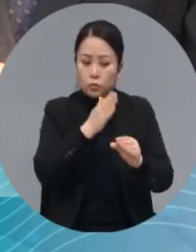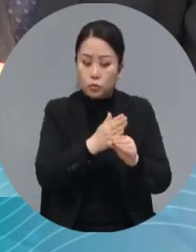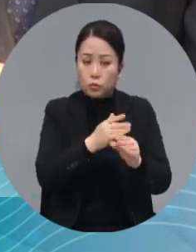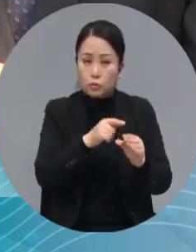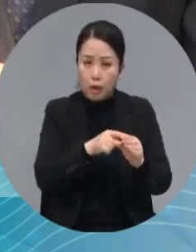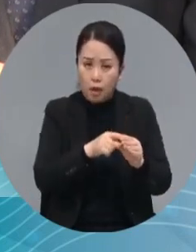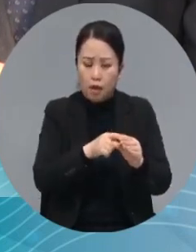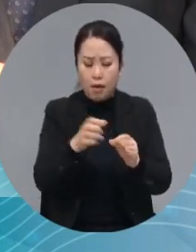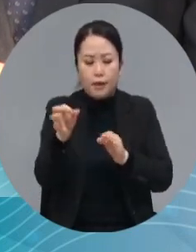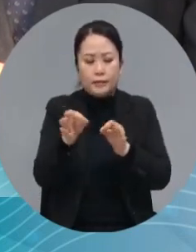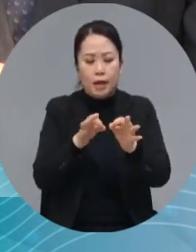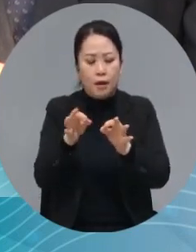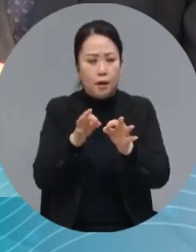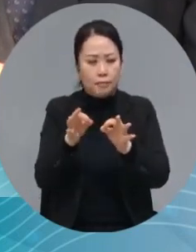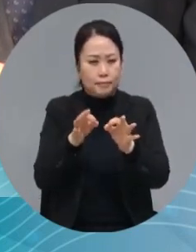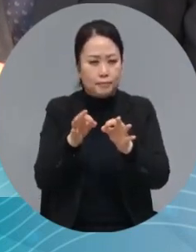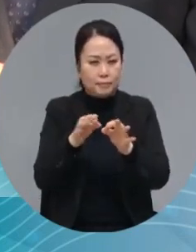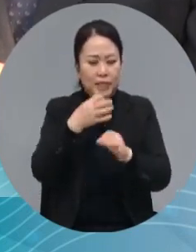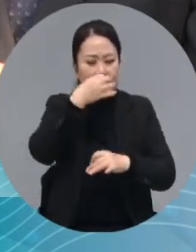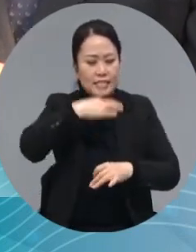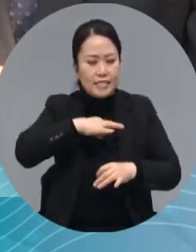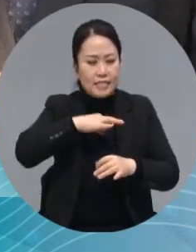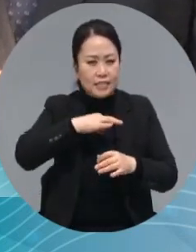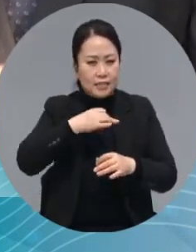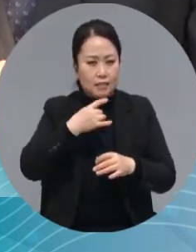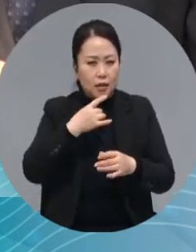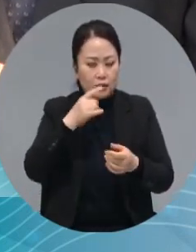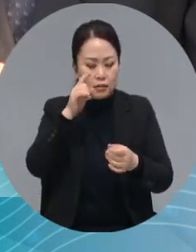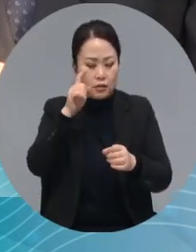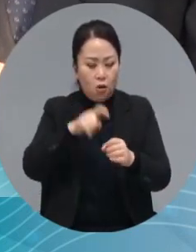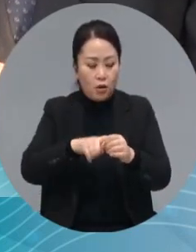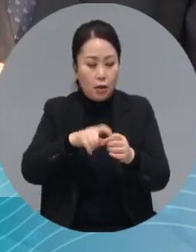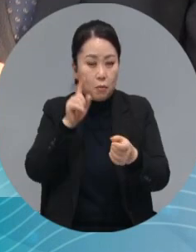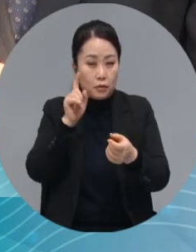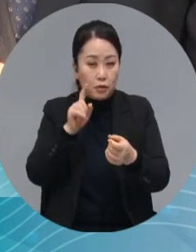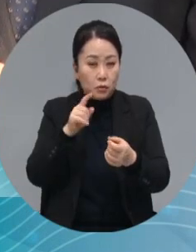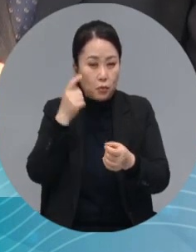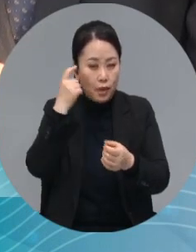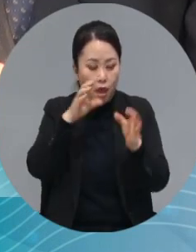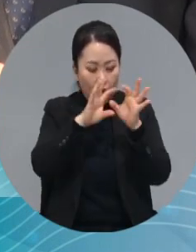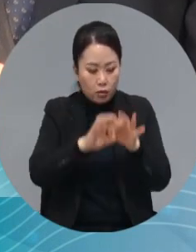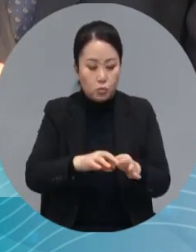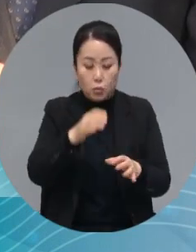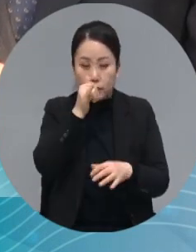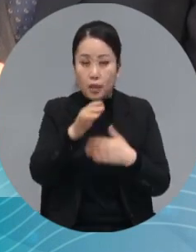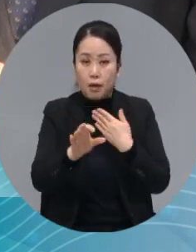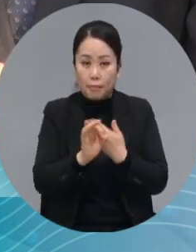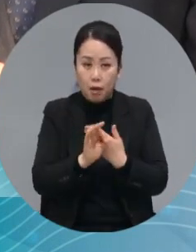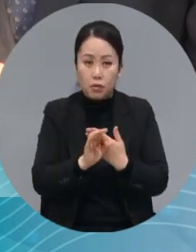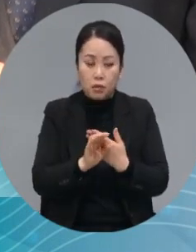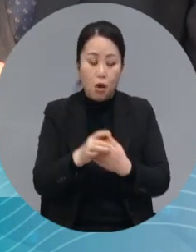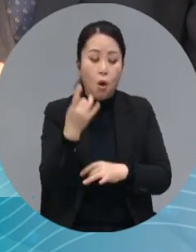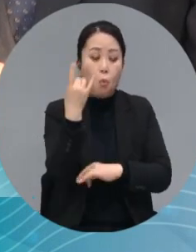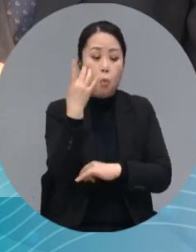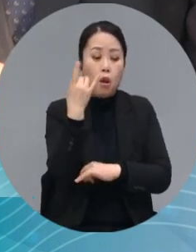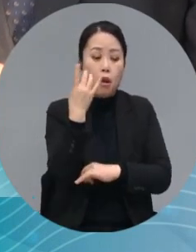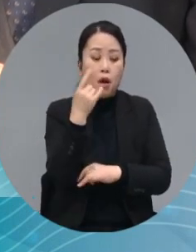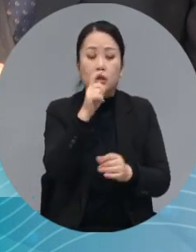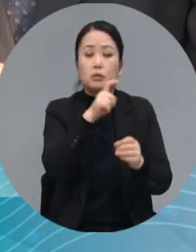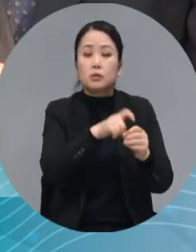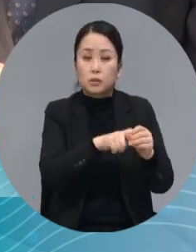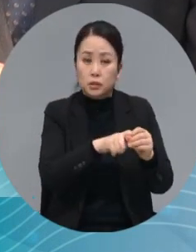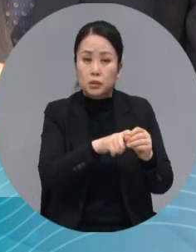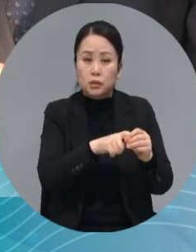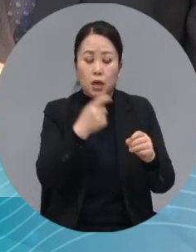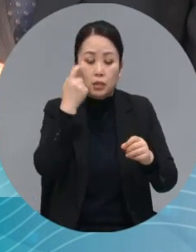뭐 상업적인 이유로 계속 흘러간다면, 네. 그 메가 이벤트들이 원래 가지는 취지